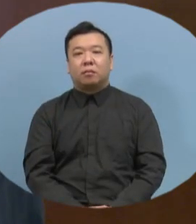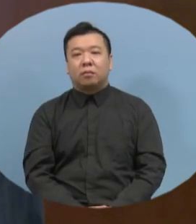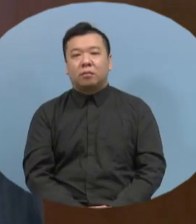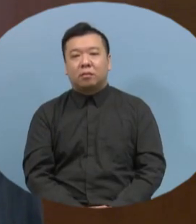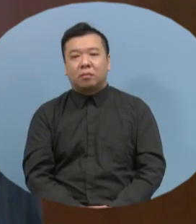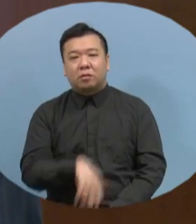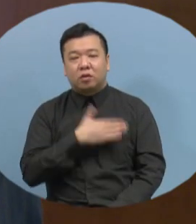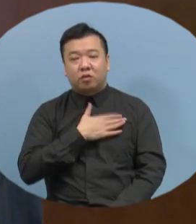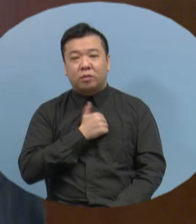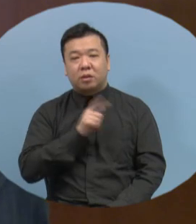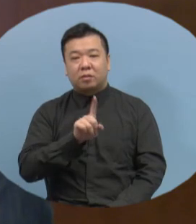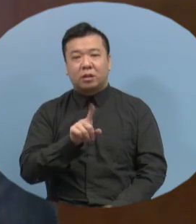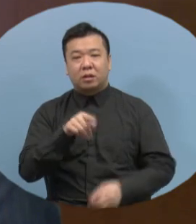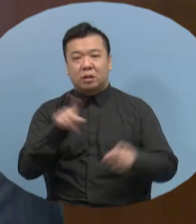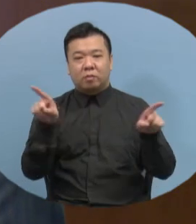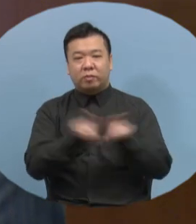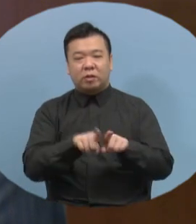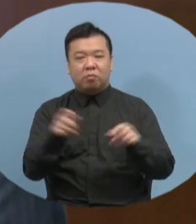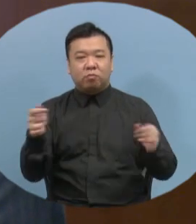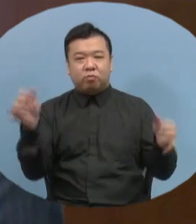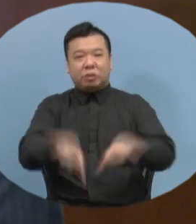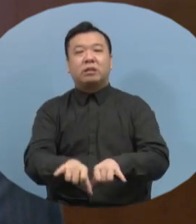亦都準備共同跳崖。